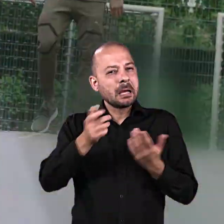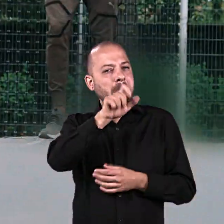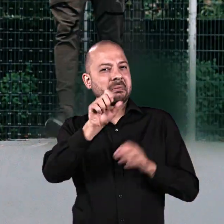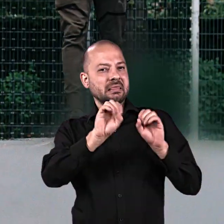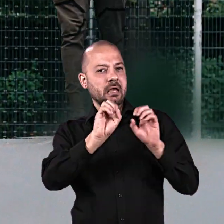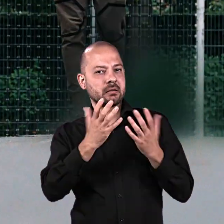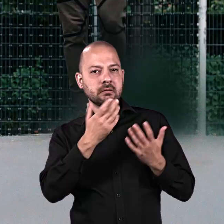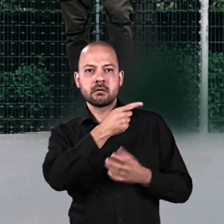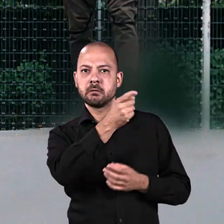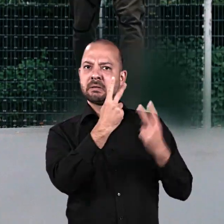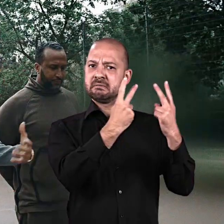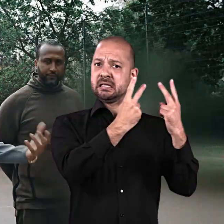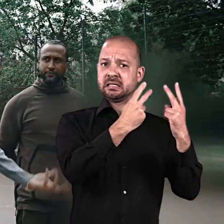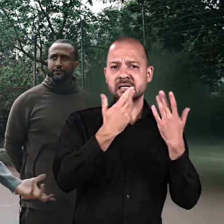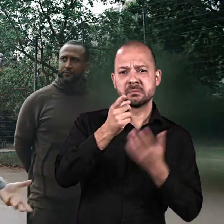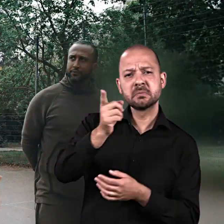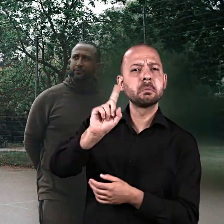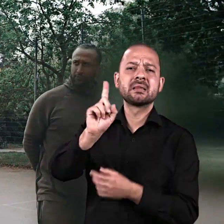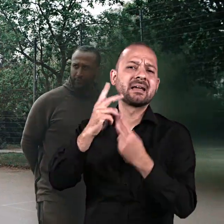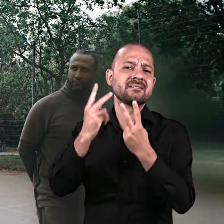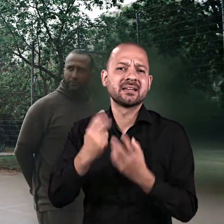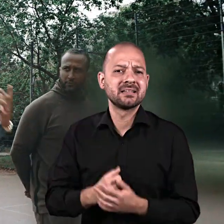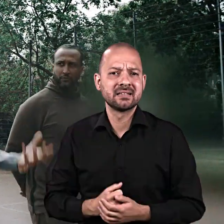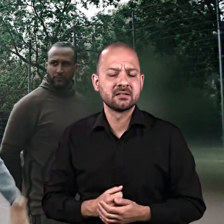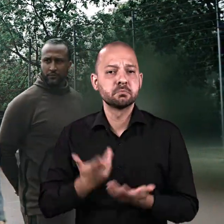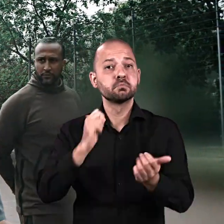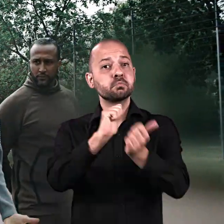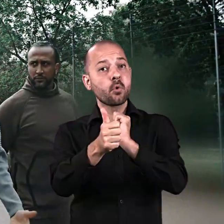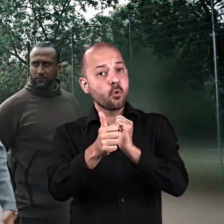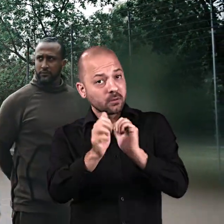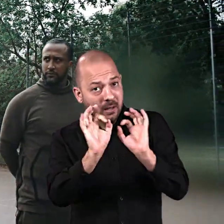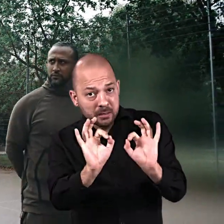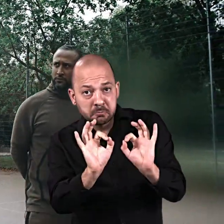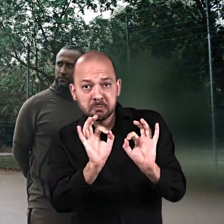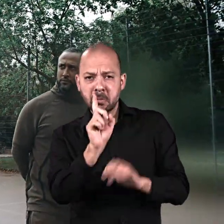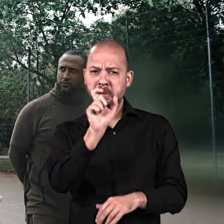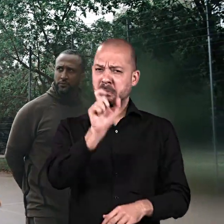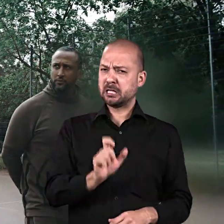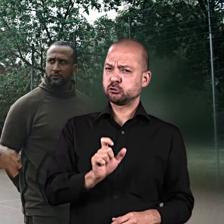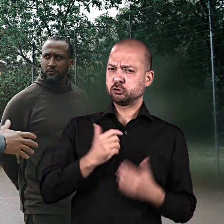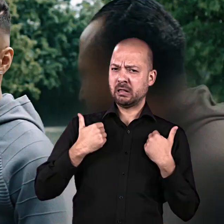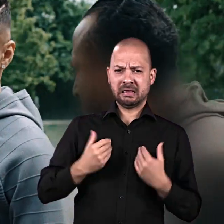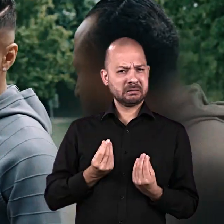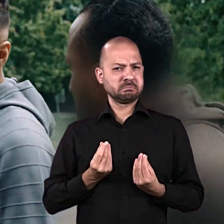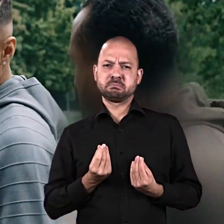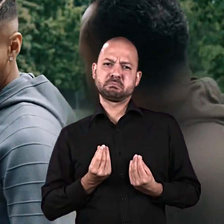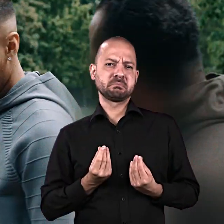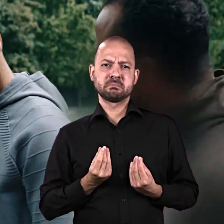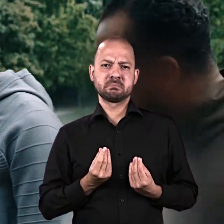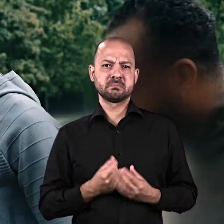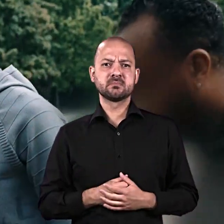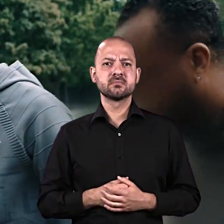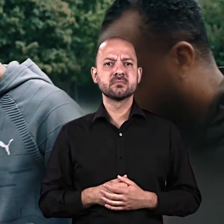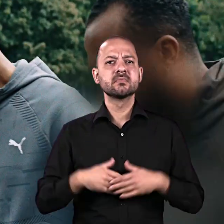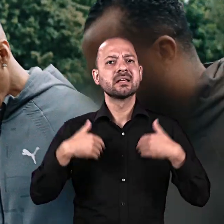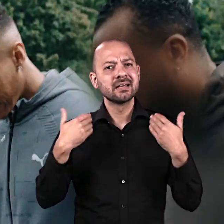Es gab natürlich auch Trainer, die waren ein wichtiger Verein. gab Trainer, die waren vielleicht nicht so wichtig. Vielleicht sportlich gut, aber menschlich nicht.